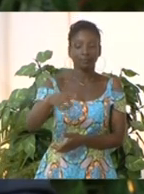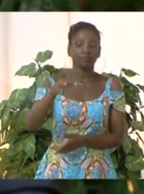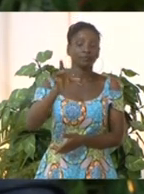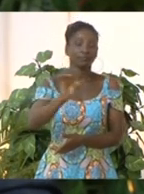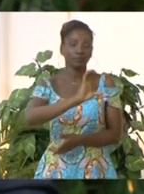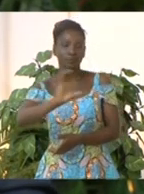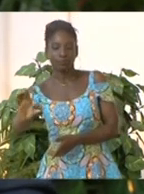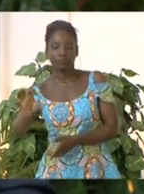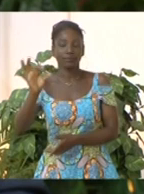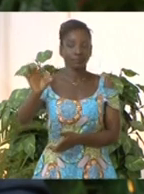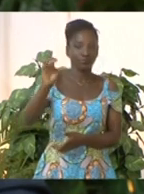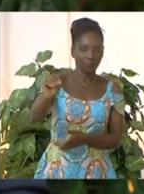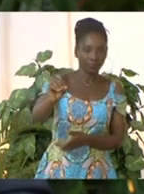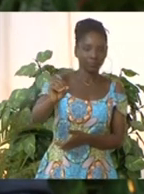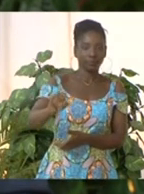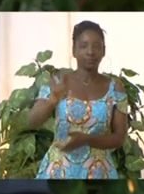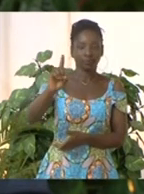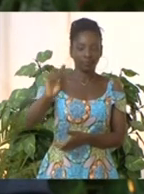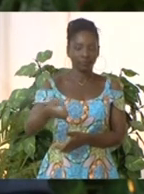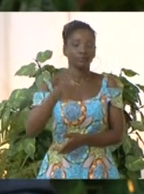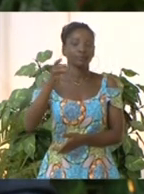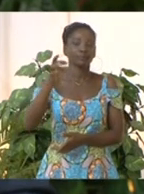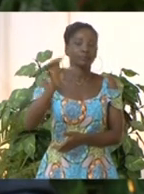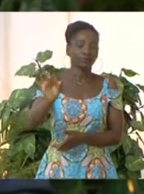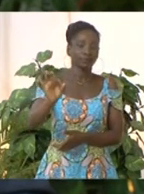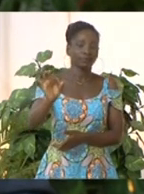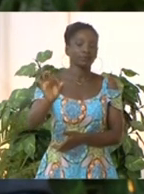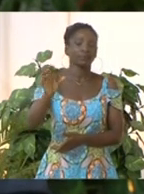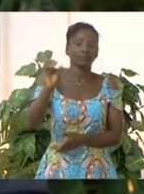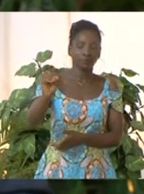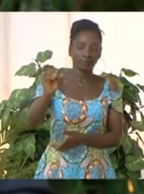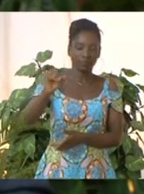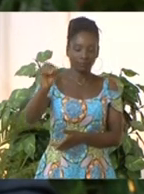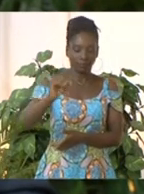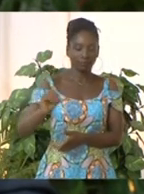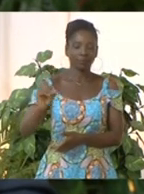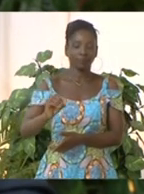2890 voix, soit 1,30%. Kwadio Conan Bertin,